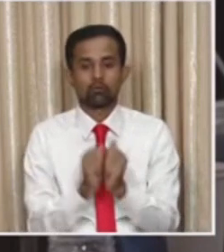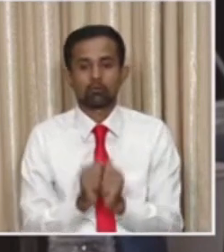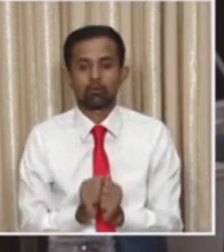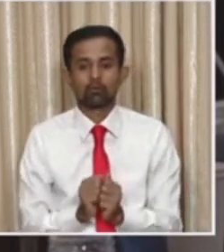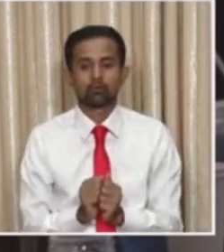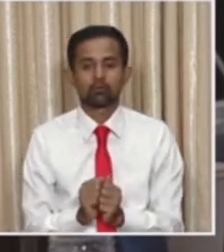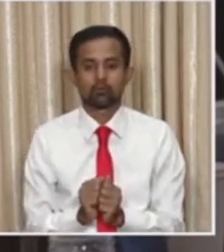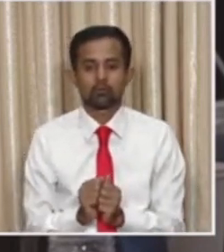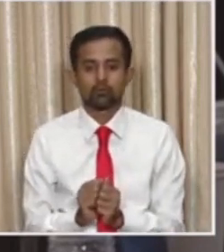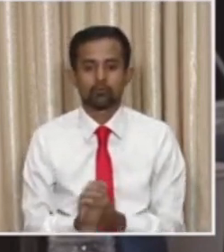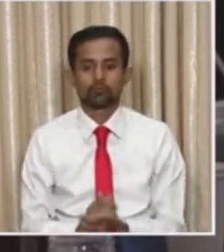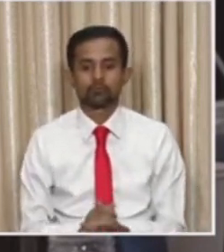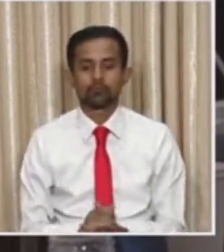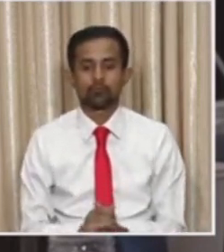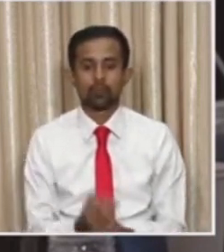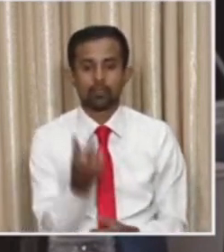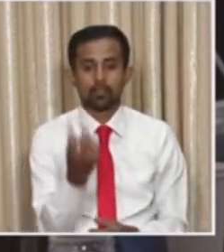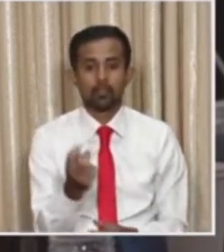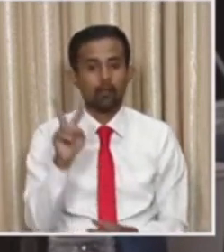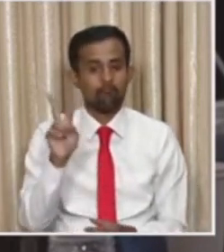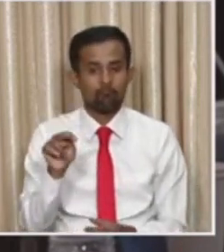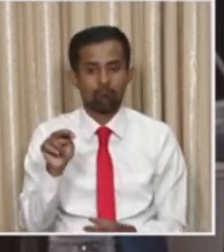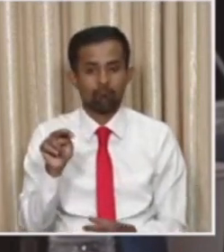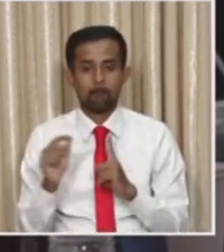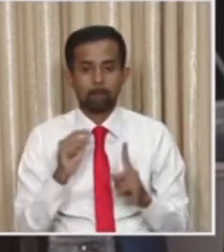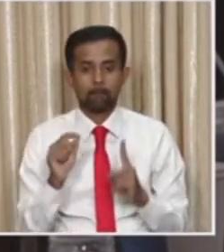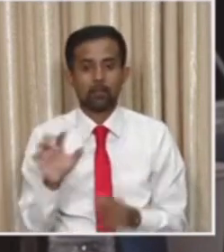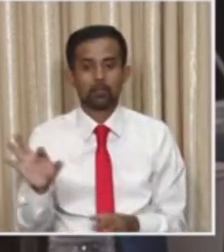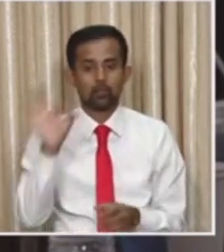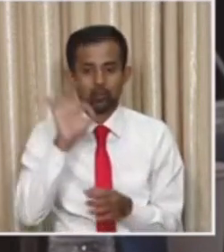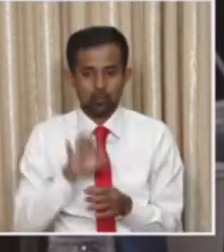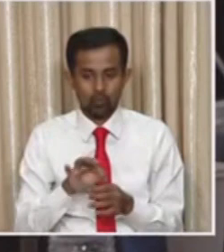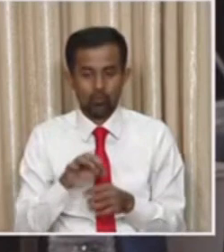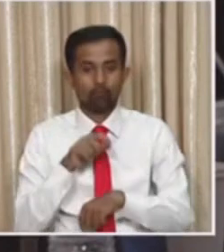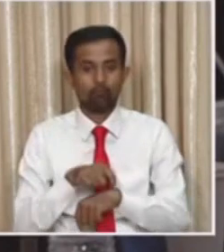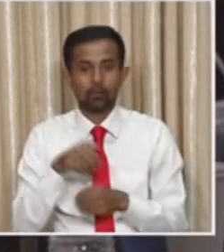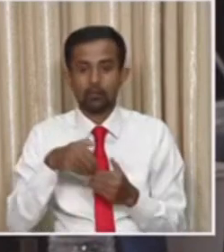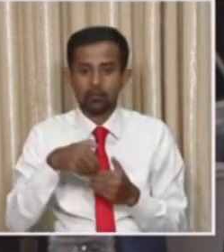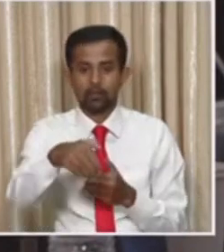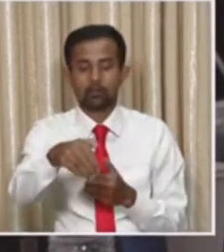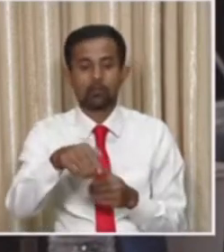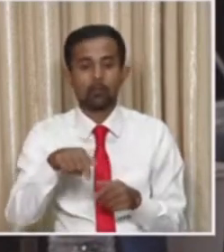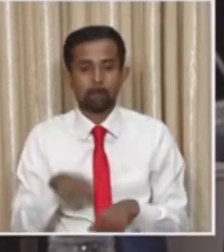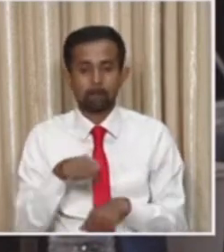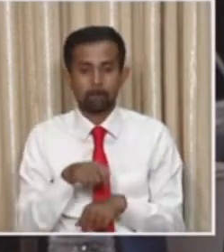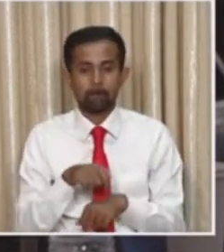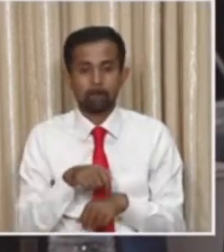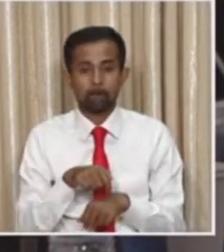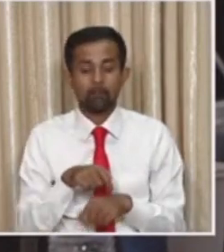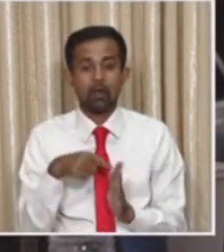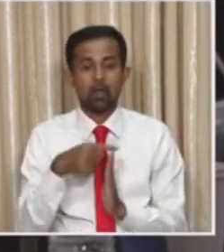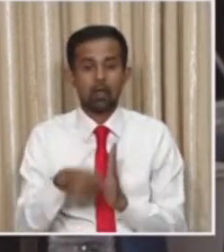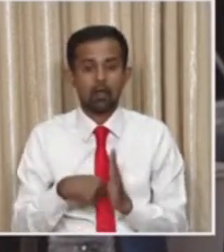கடந்த 2020 இந்த நாடாளுமன்றத்துக்கு தெரிவு செய்யப்பட்ட நாள் முதல் இந்த தீவிலே ஒரு ஆக்கப்பூர்வமான ஒரு மாற்றத்தை ஏற்படுத்த வேண்டும், இந்த